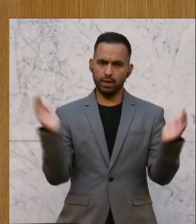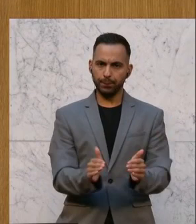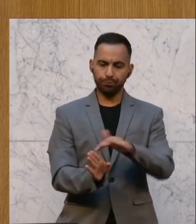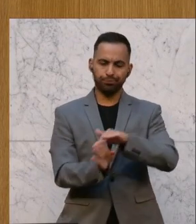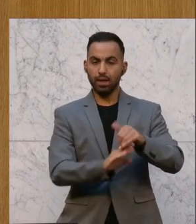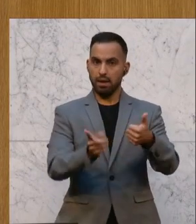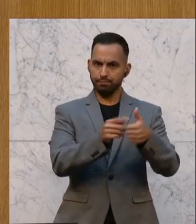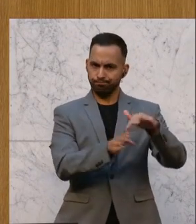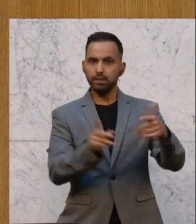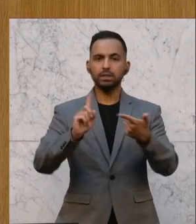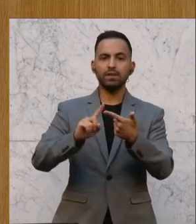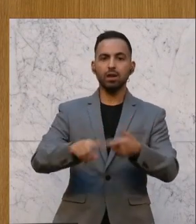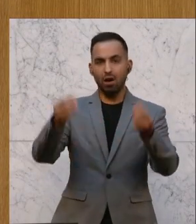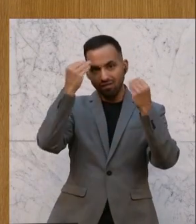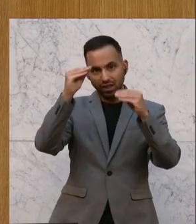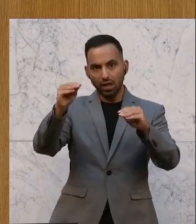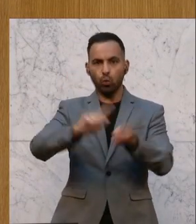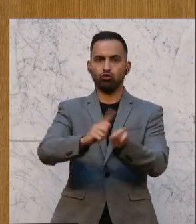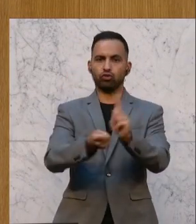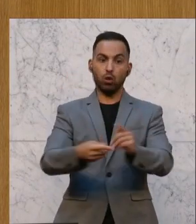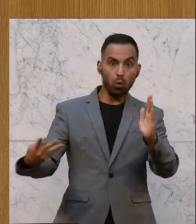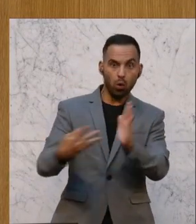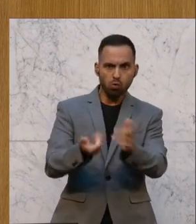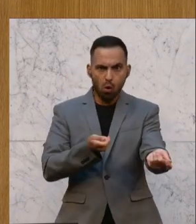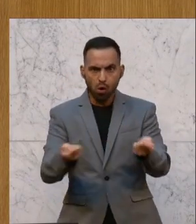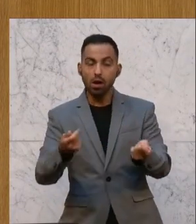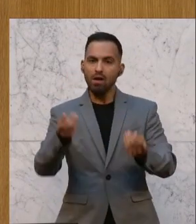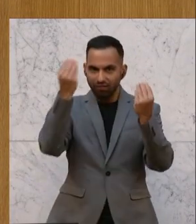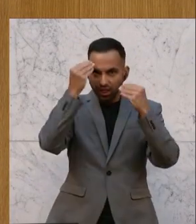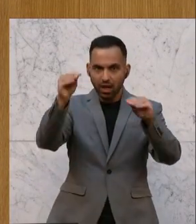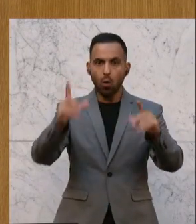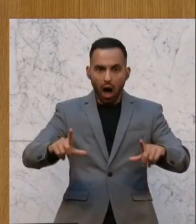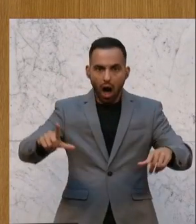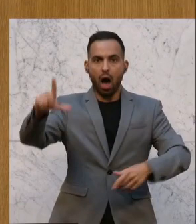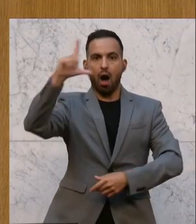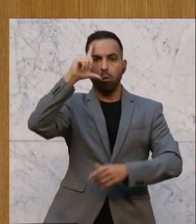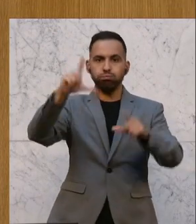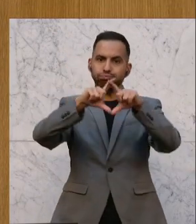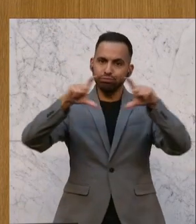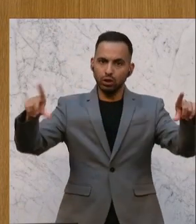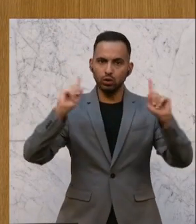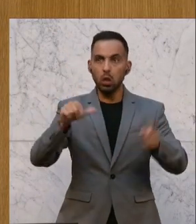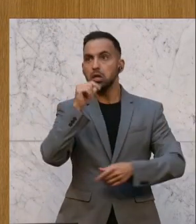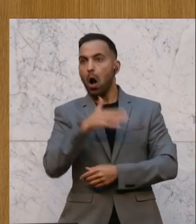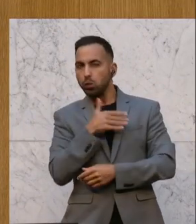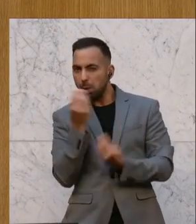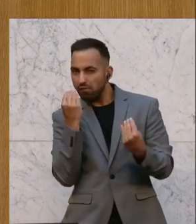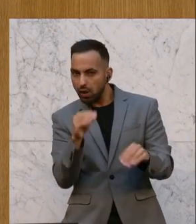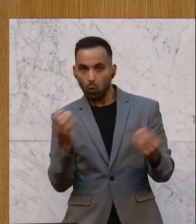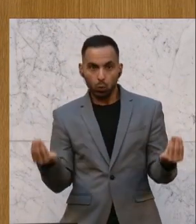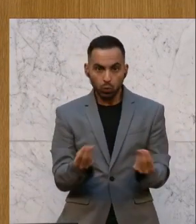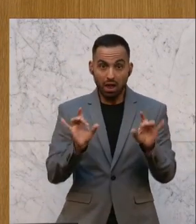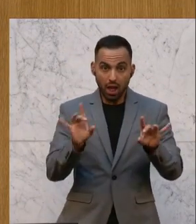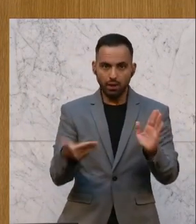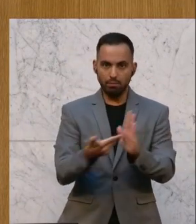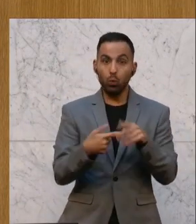Zweitens, Vertrauen statt Kontrolle. Machen Sie Vertrauen zum Prinzip und nicht zur Ausnahme. Lehrerinnen sind nämlich Teil der Lösung und nicht